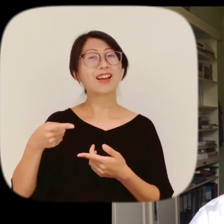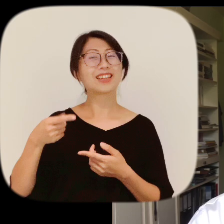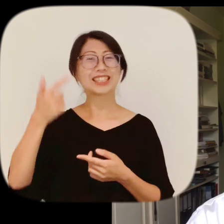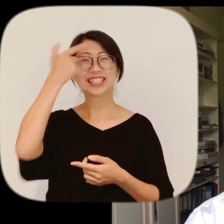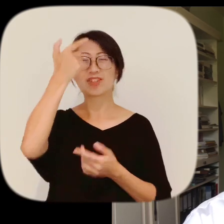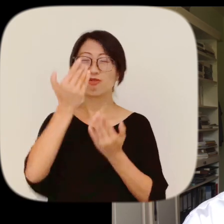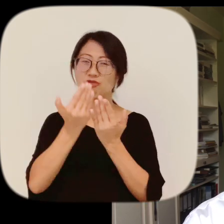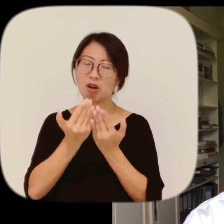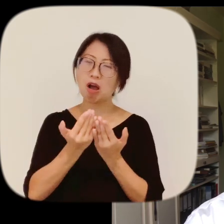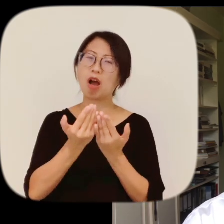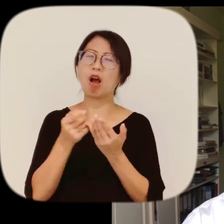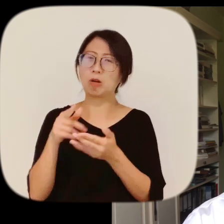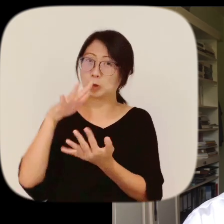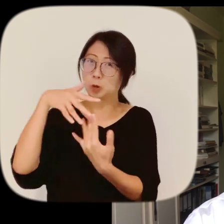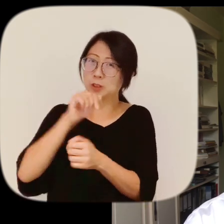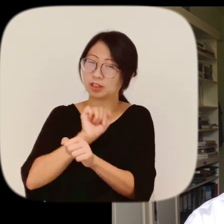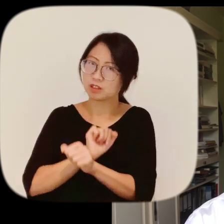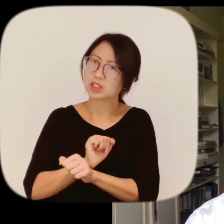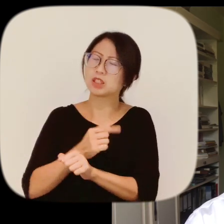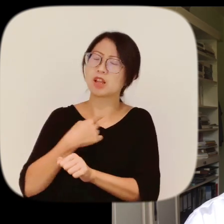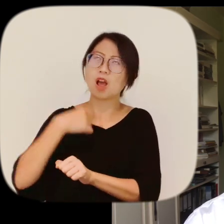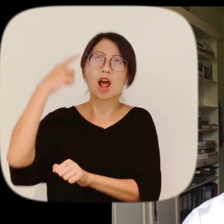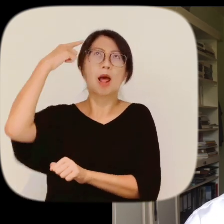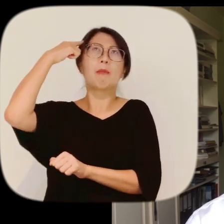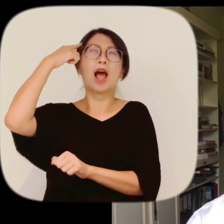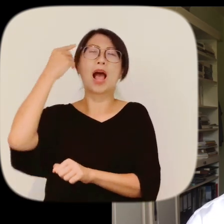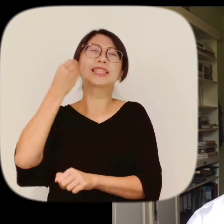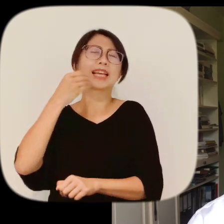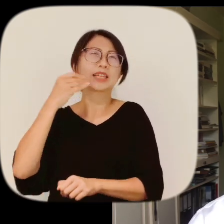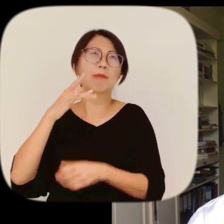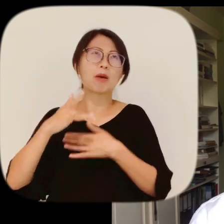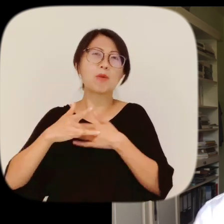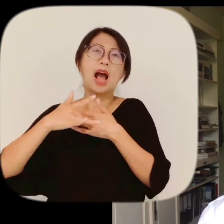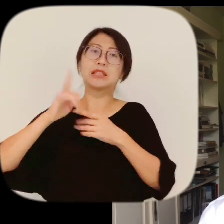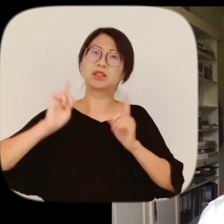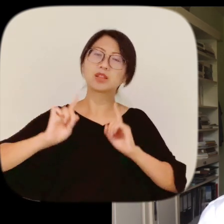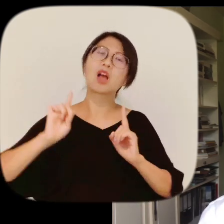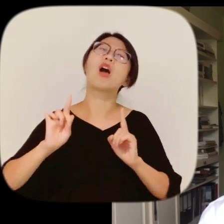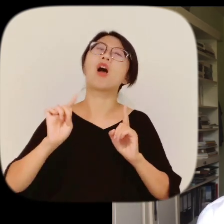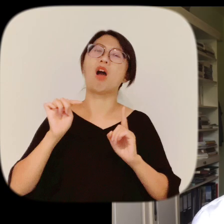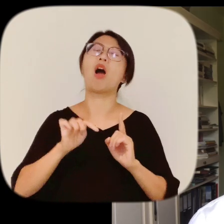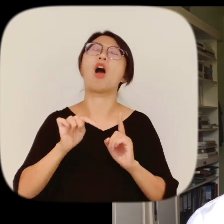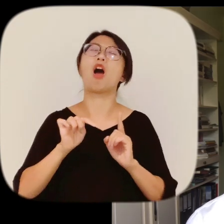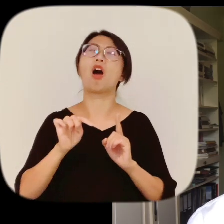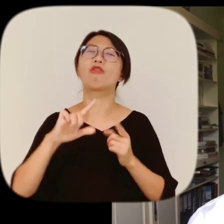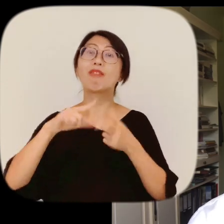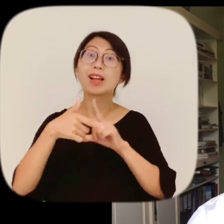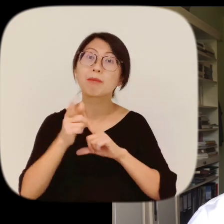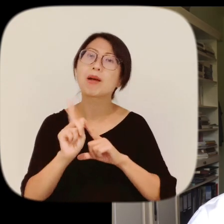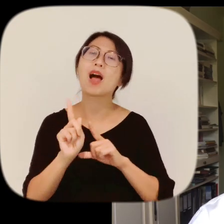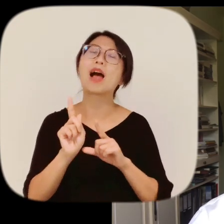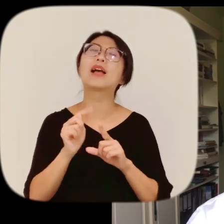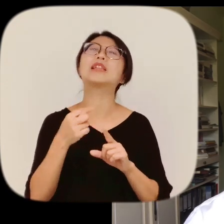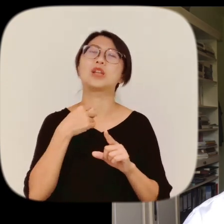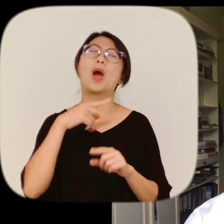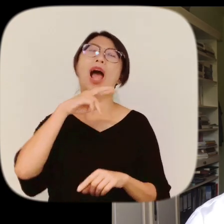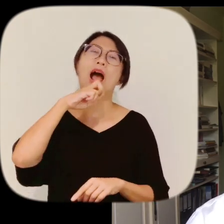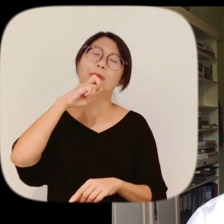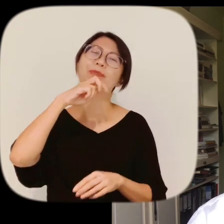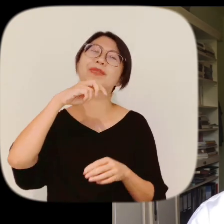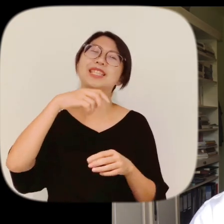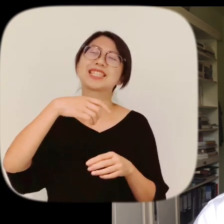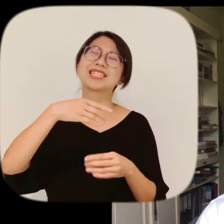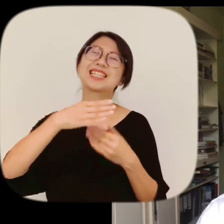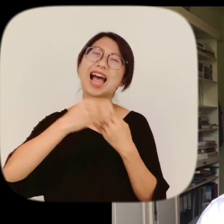面呢他都要寻找一些的瞬间呢是令到他觉得有自由的感觉而这个喝下午茶就是一个很